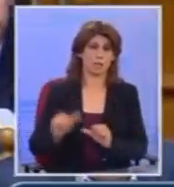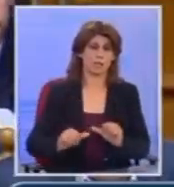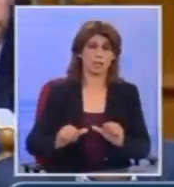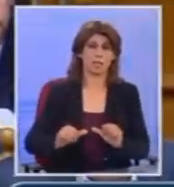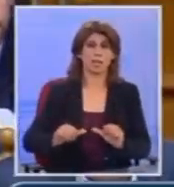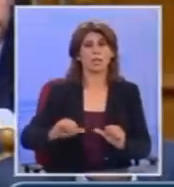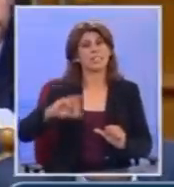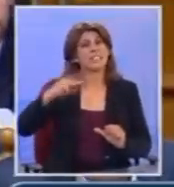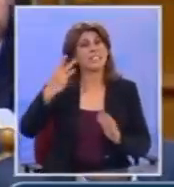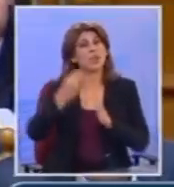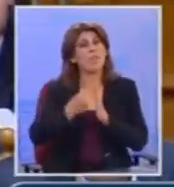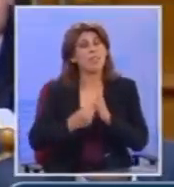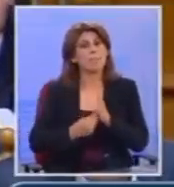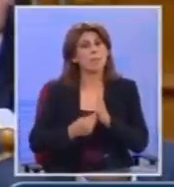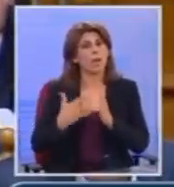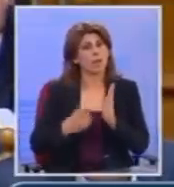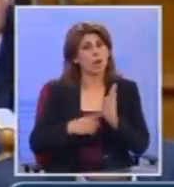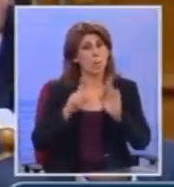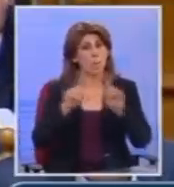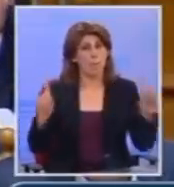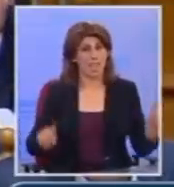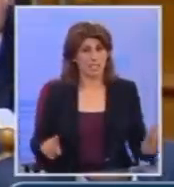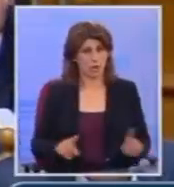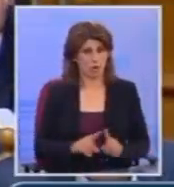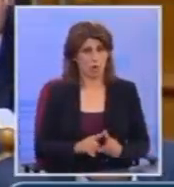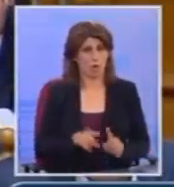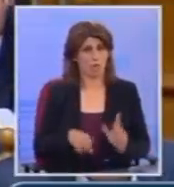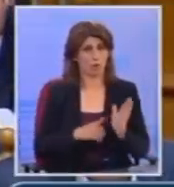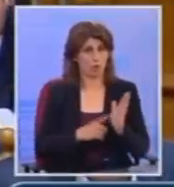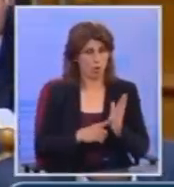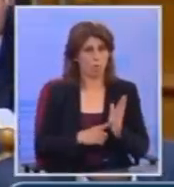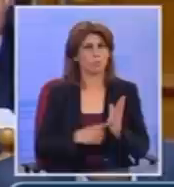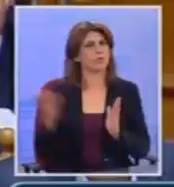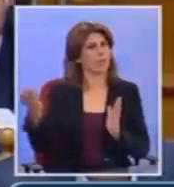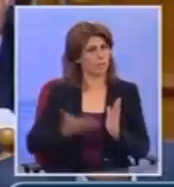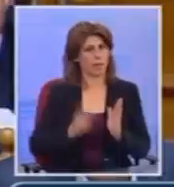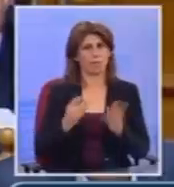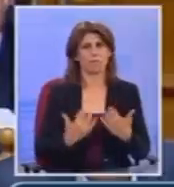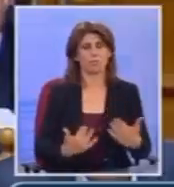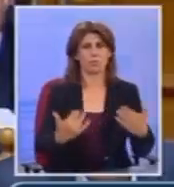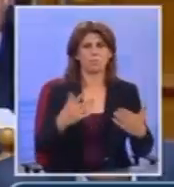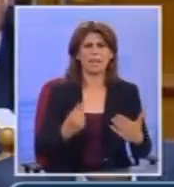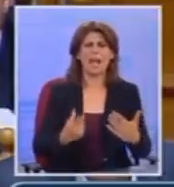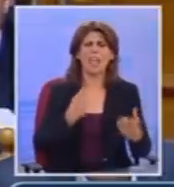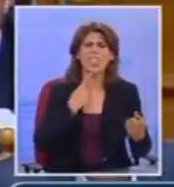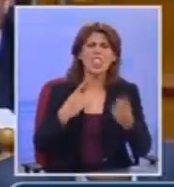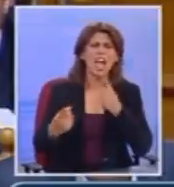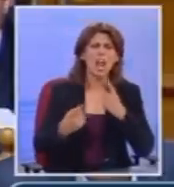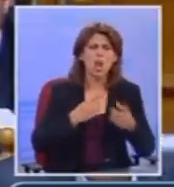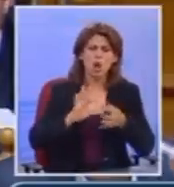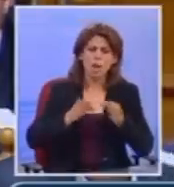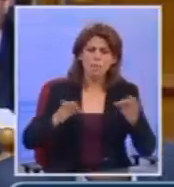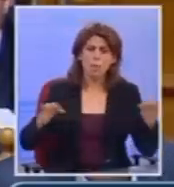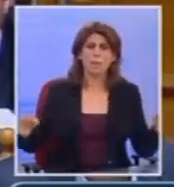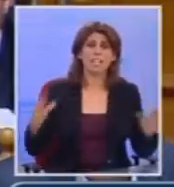τριτοβάθμια εκπαίδευση θα έρθουν με ένα νόμο πλαίσιο. Αυτός ο νόμος θα έρθει στη Βουλή μέσα από έναν εξαντλητικό διάλογο κυρίως